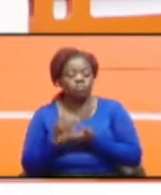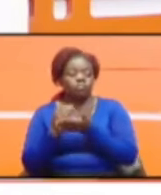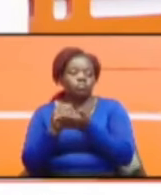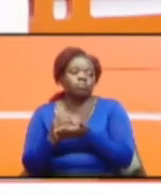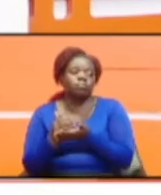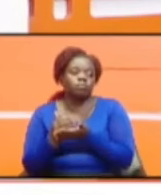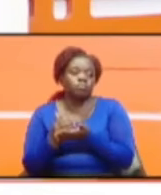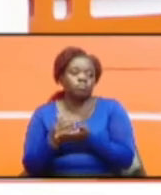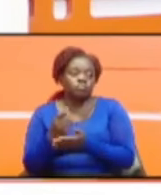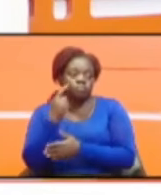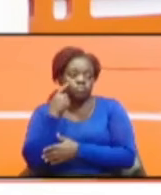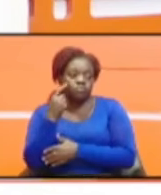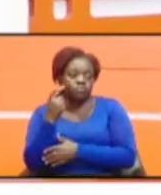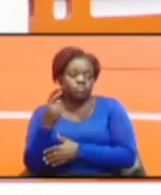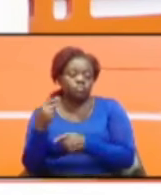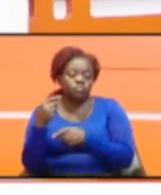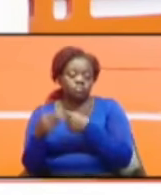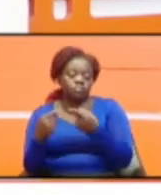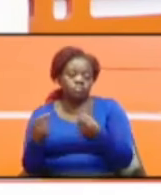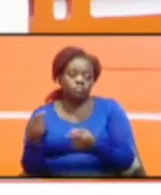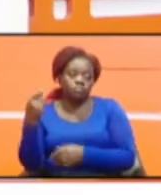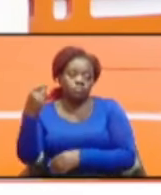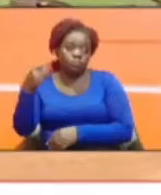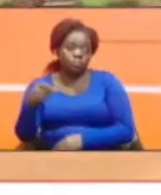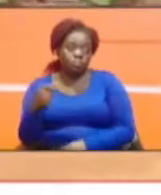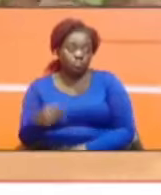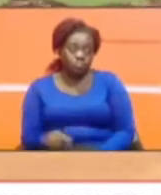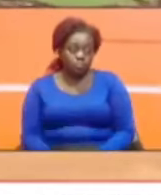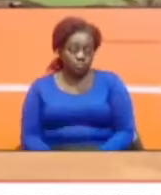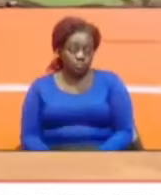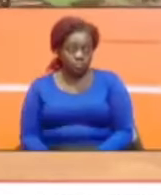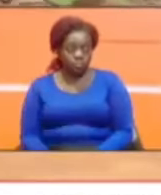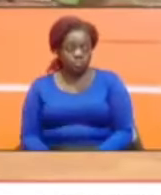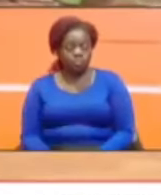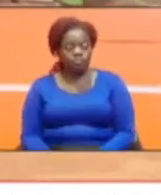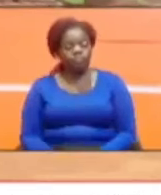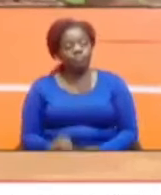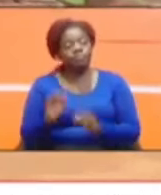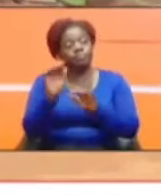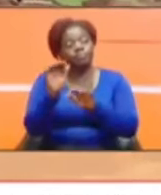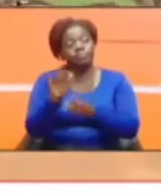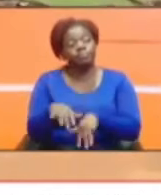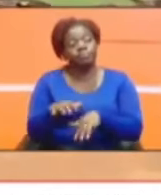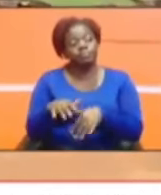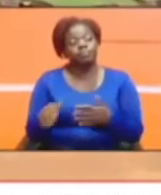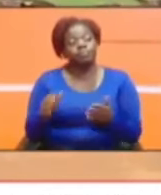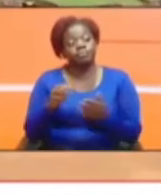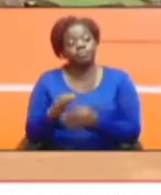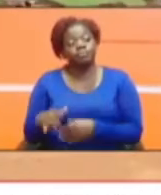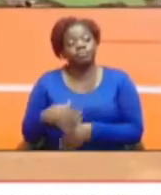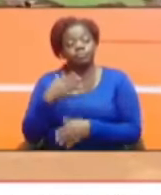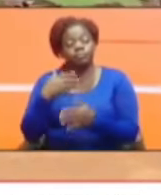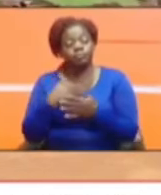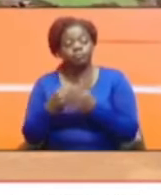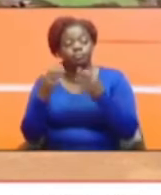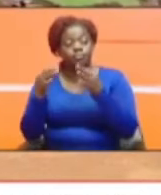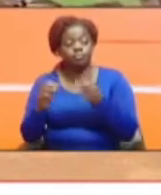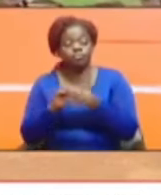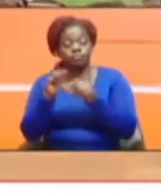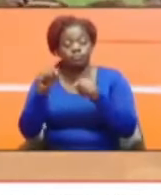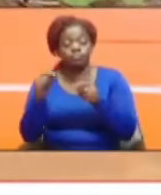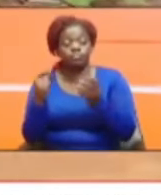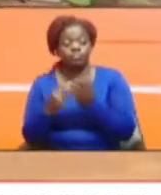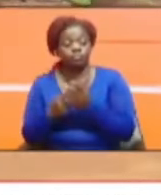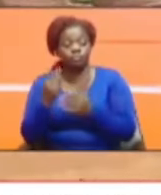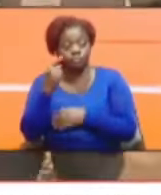ogakwasizaako okulaba nga gongera okusitula omutindo abalimi n'abalunzi okuva mu ggwanga lya Budaaki balambudde amakolero g'ebintu ebikolebwa wano mu